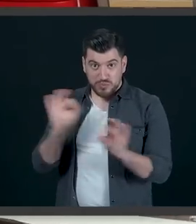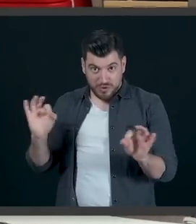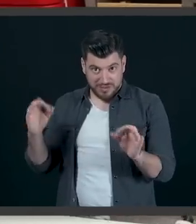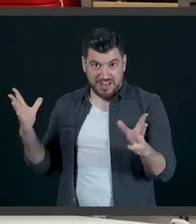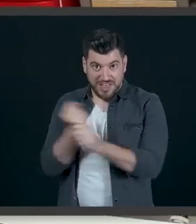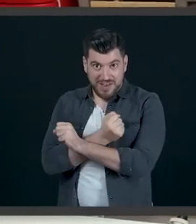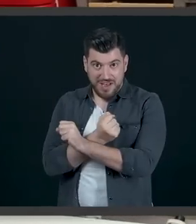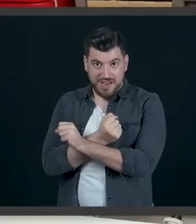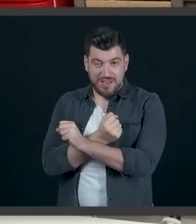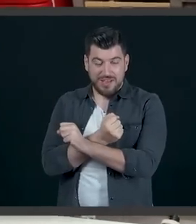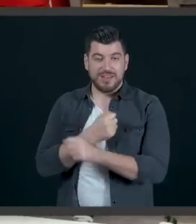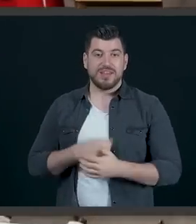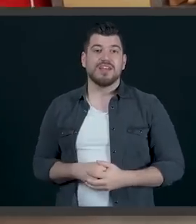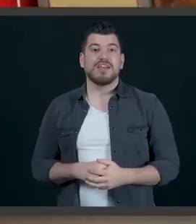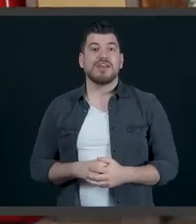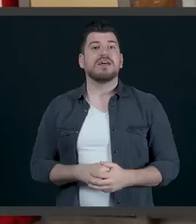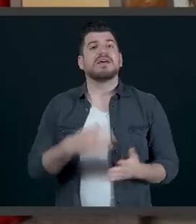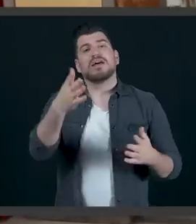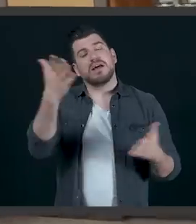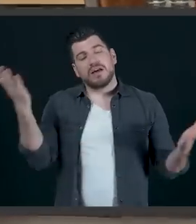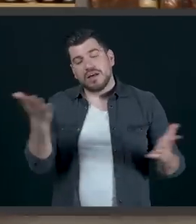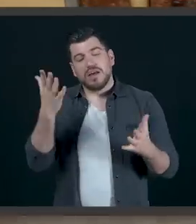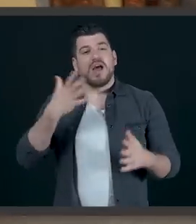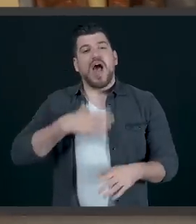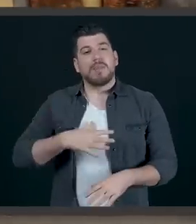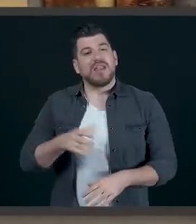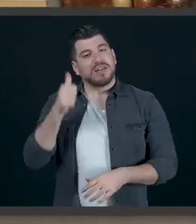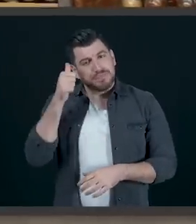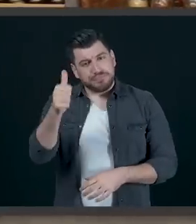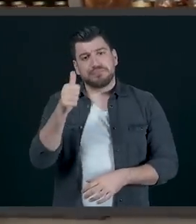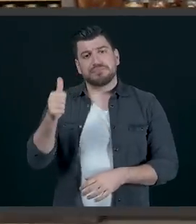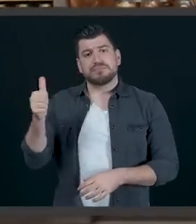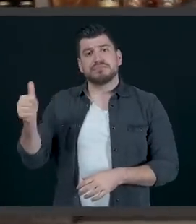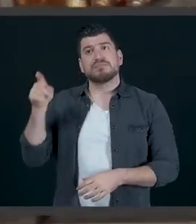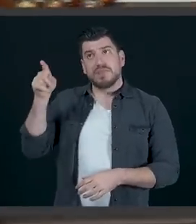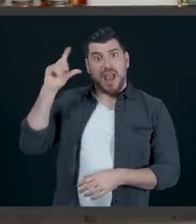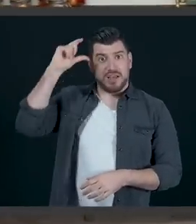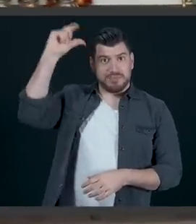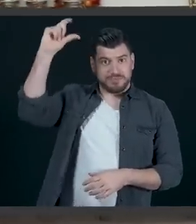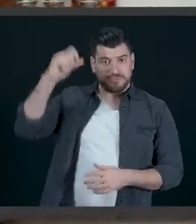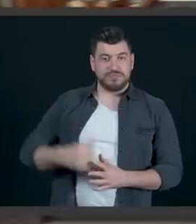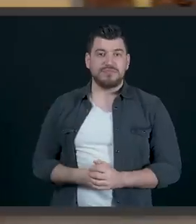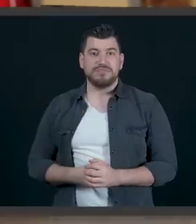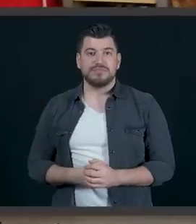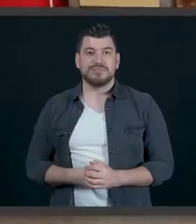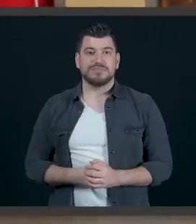Πήγε. Δεν ξέρω. Τέλος πάντων, πατήστε άμα έχουν βγει τρία καλώς, άμα δεν έχουν βγει τρία πατήστε το πρώτο.